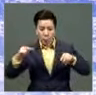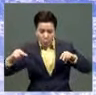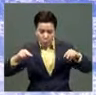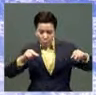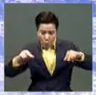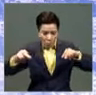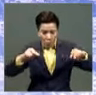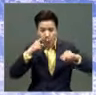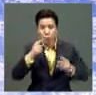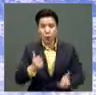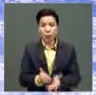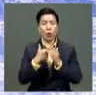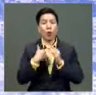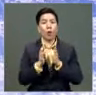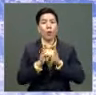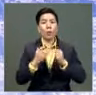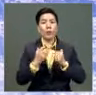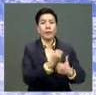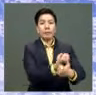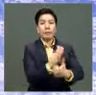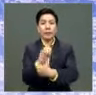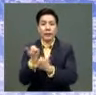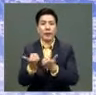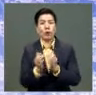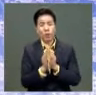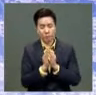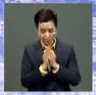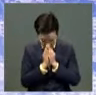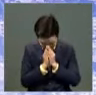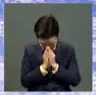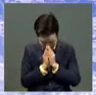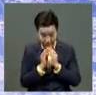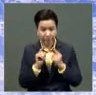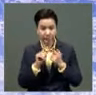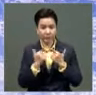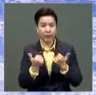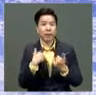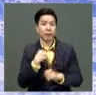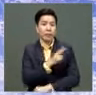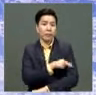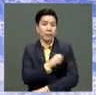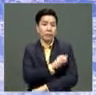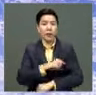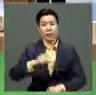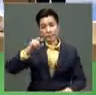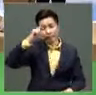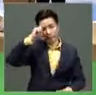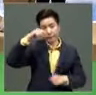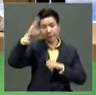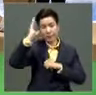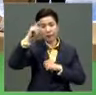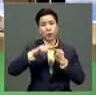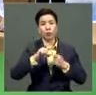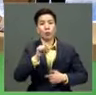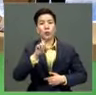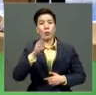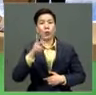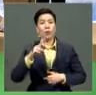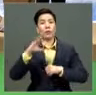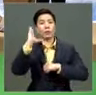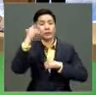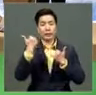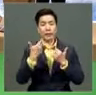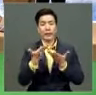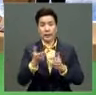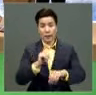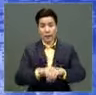วยแล้วก็ขอบคุณในทุกๆคำแนะนำครับกราบขอบพระคุณครับ ครับกราบขอบพระคุณนะครับนายแพทย์ทวีสินวิษณุโยธินนะครับโฆษกสบคนะครับขออนุญาตใ